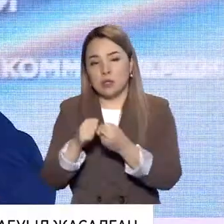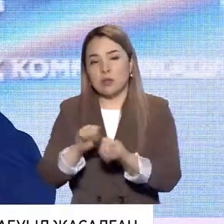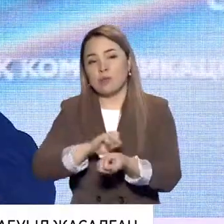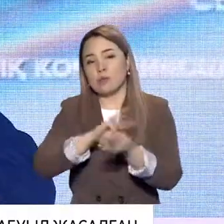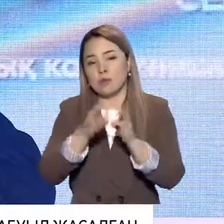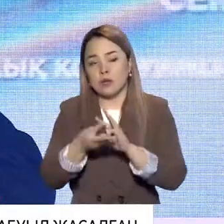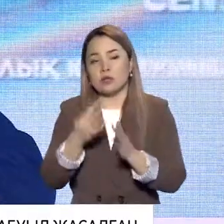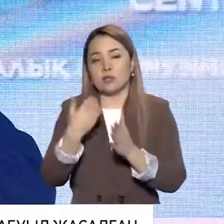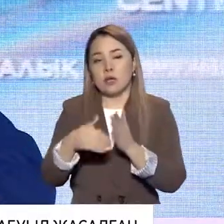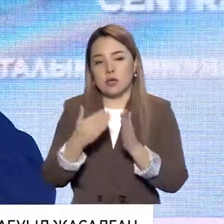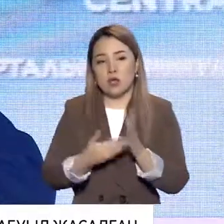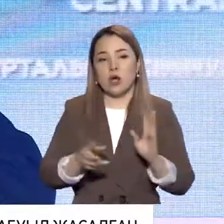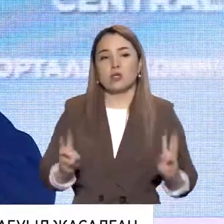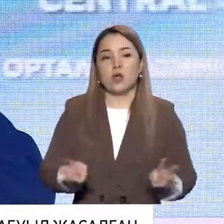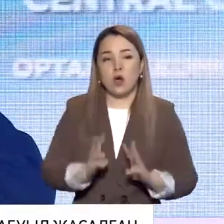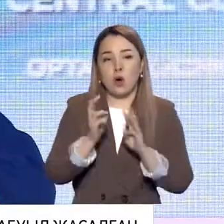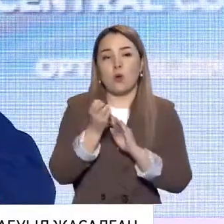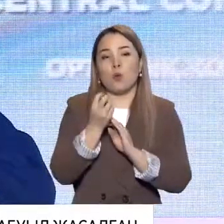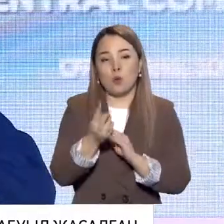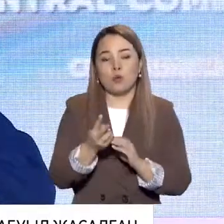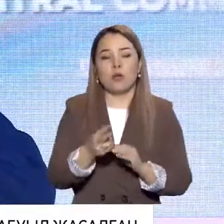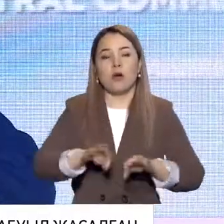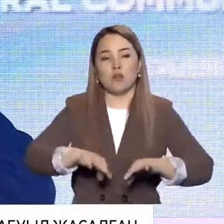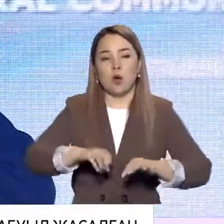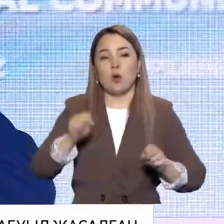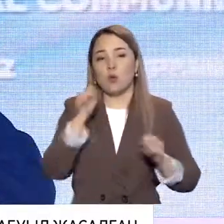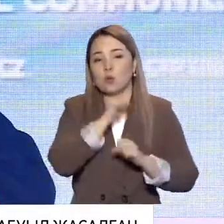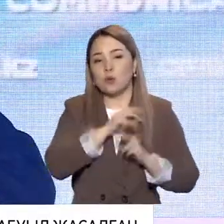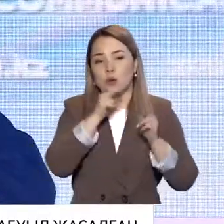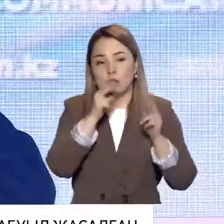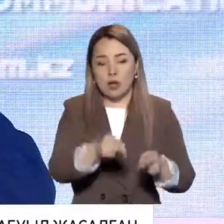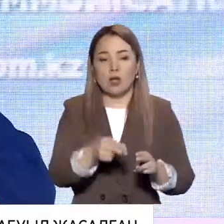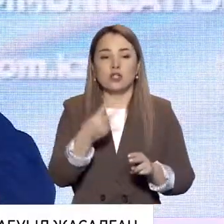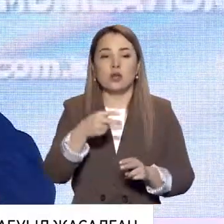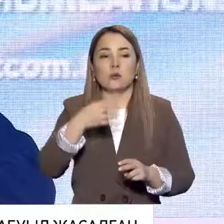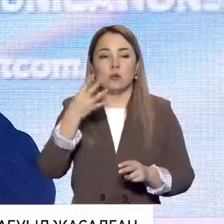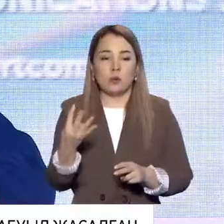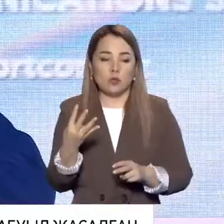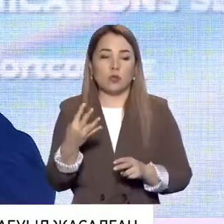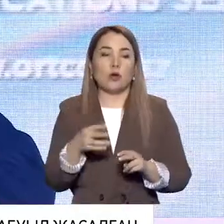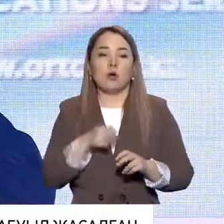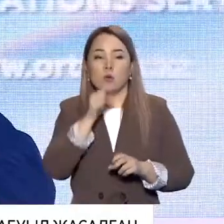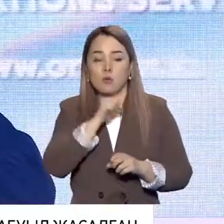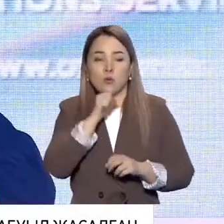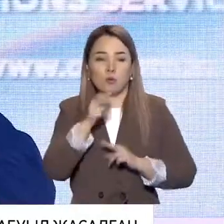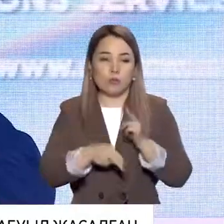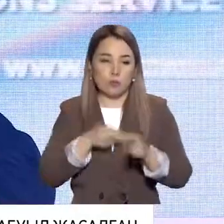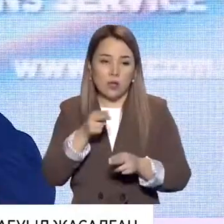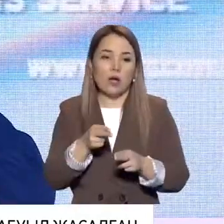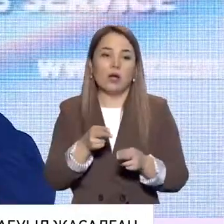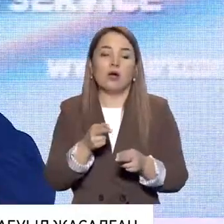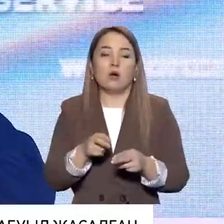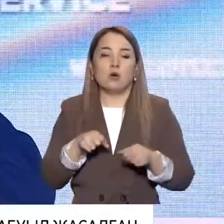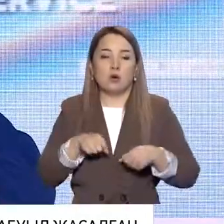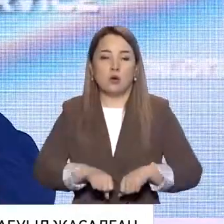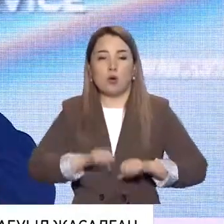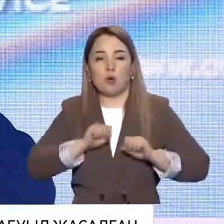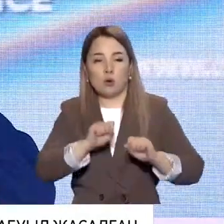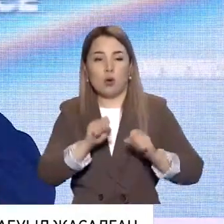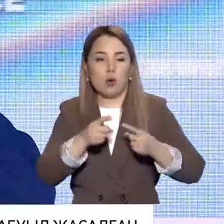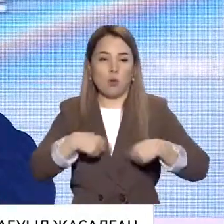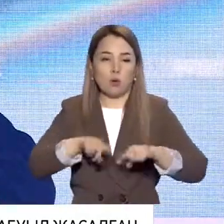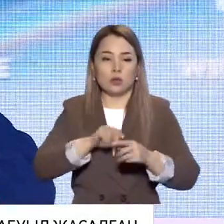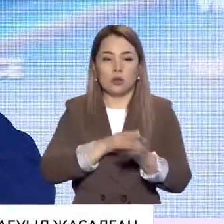12 автокөлікті айдап кету, 24 қарақшылық және тонау, 23 құқық қорғау органдары